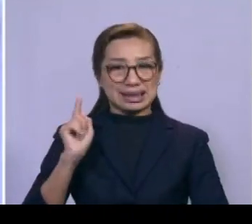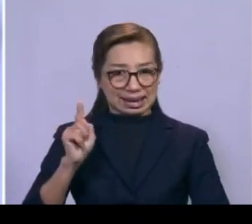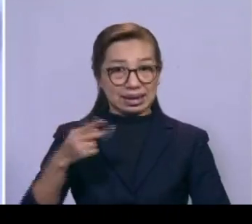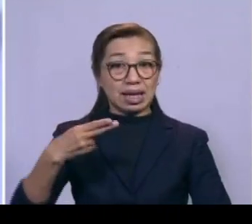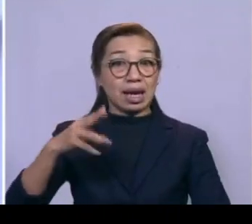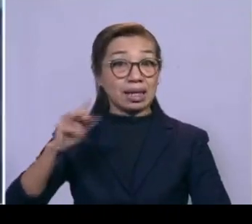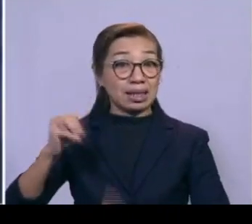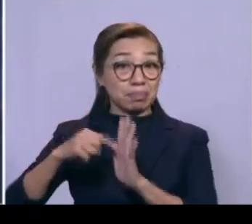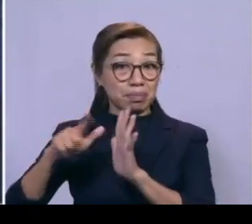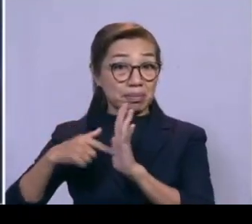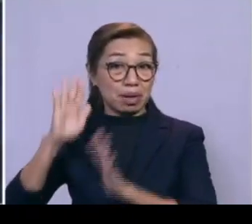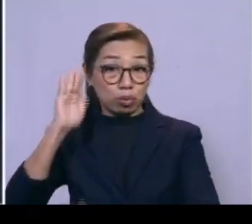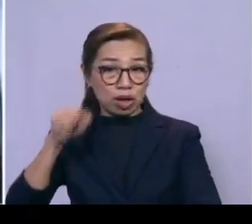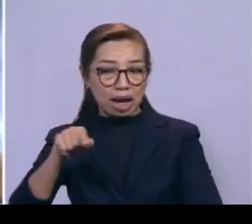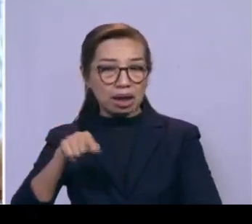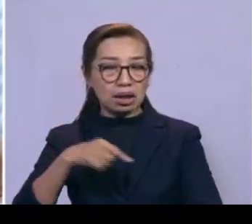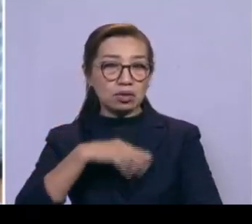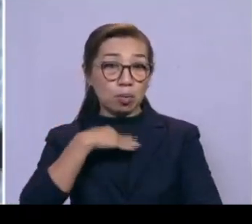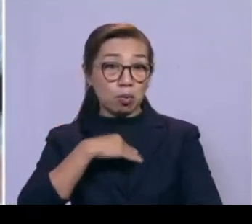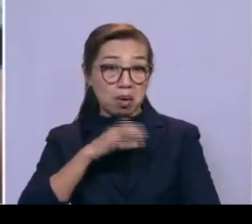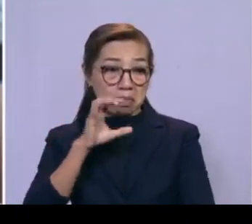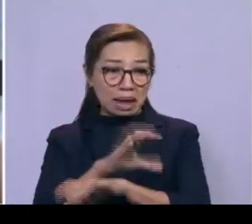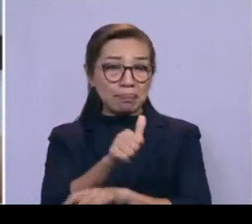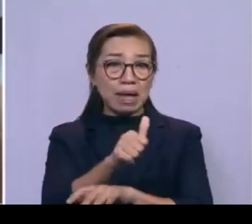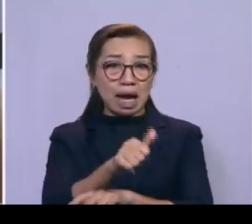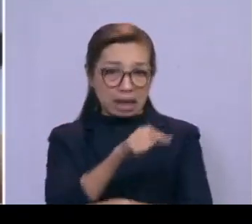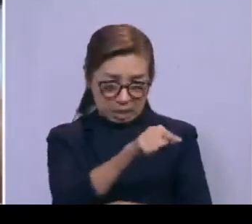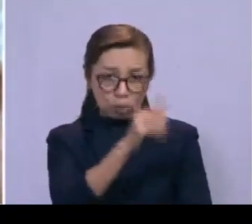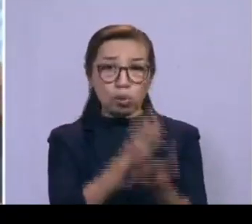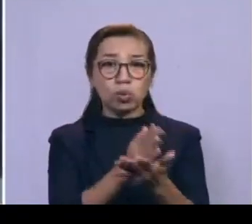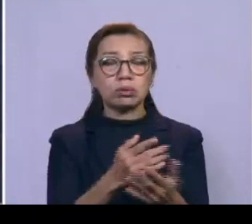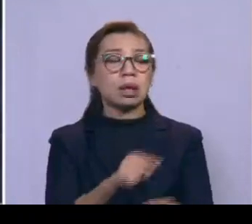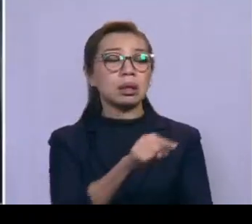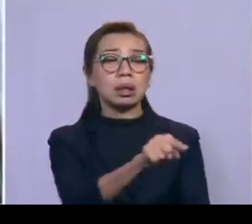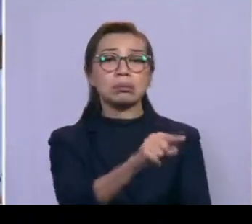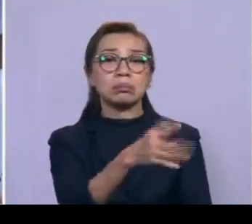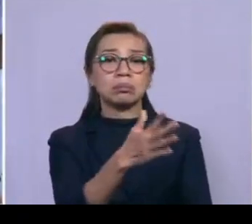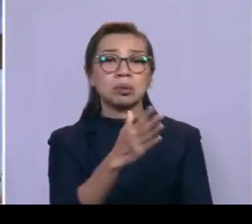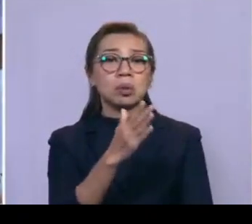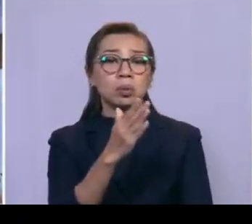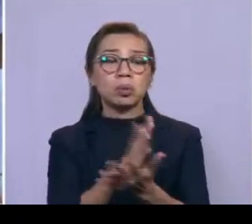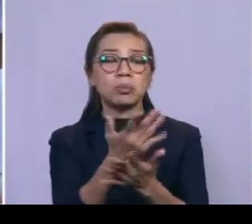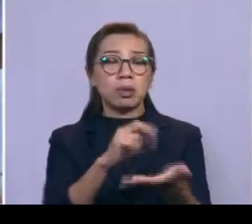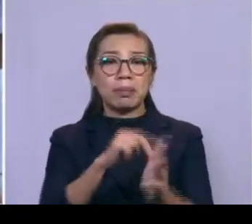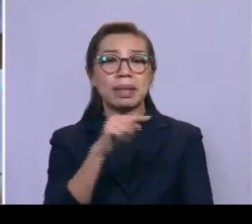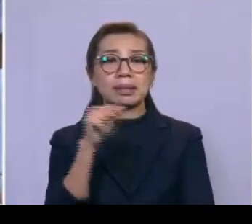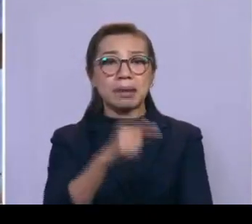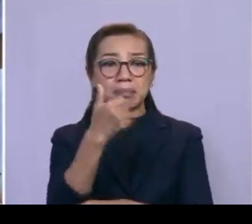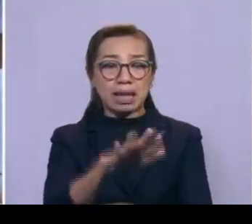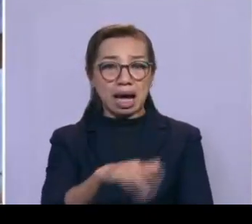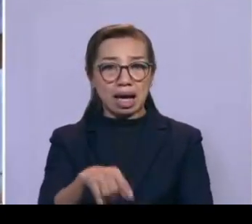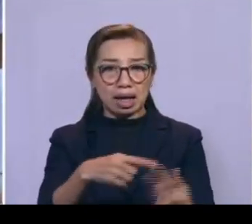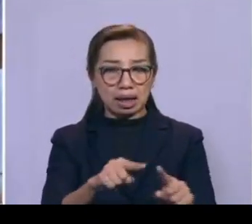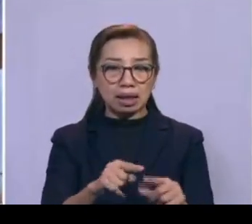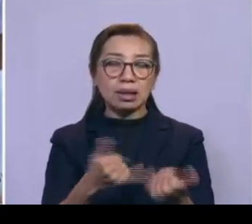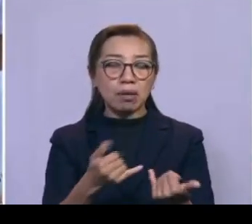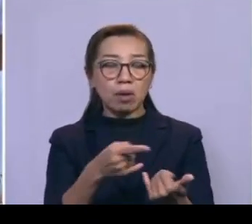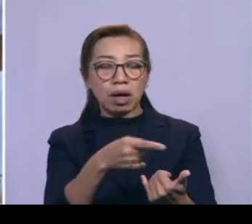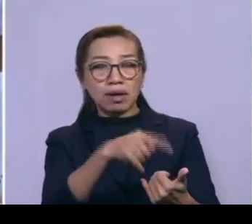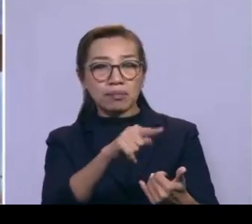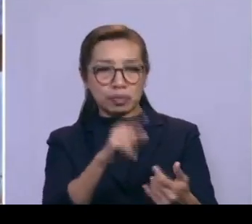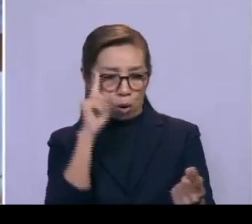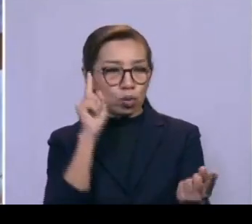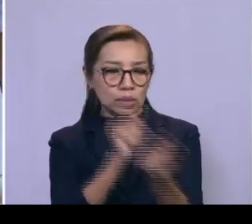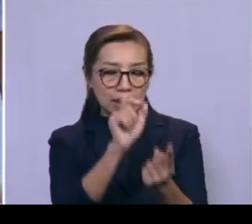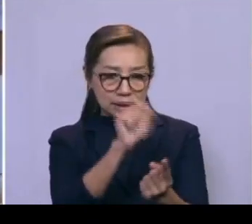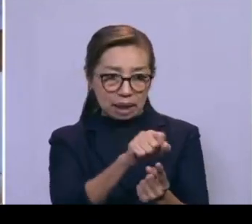แล้วแต่ก็ยอมรับว่ารู้จักกันมาก่อนค่ะทีนี้รู้มาว่าขอพบพลเอกประยุทธ์เนี่ยนะฮะก็เลย